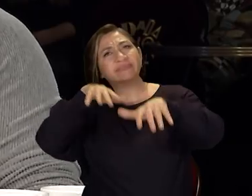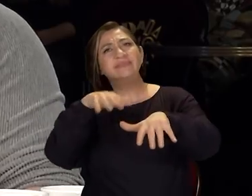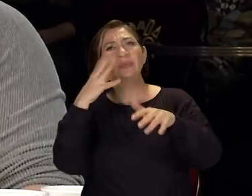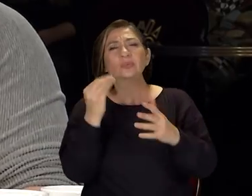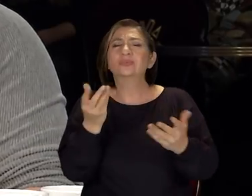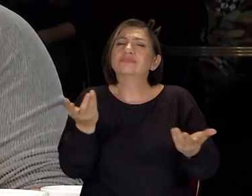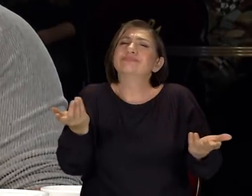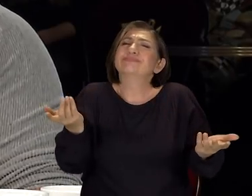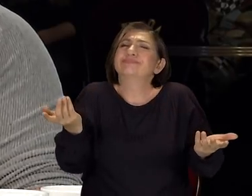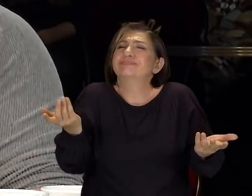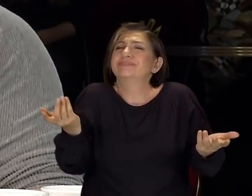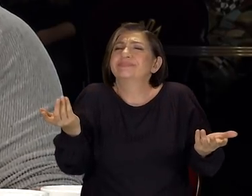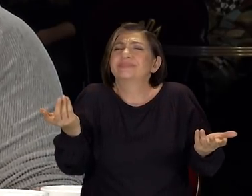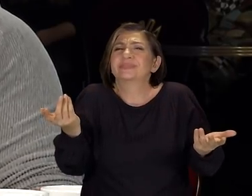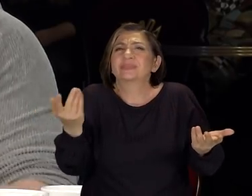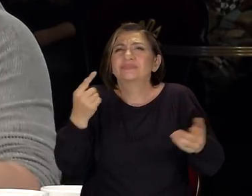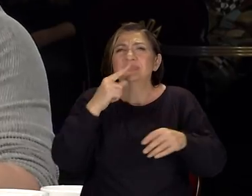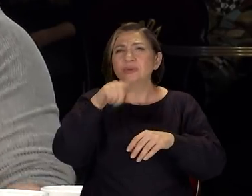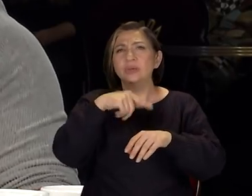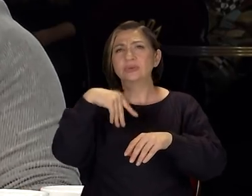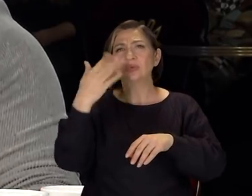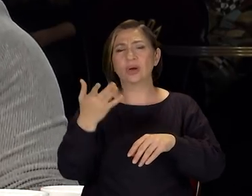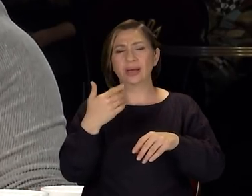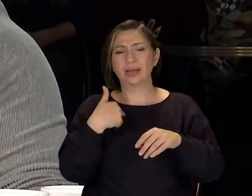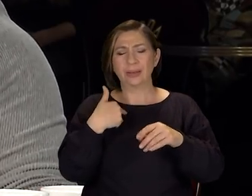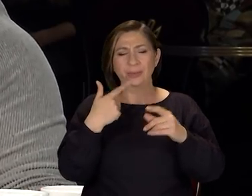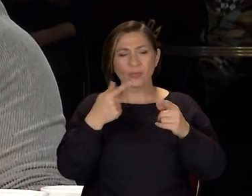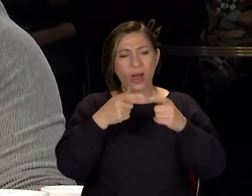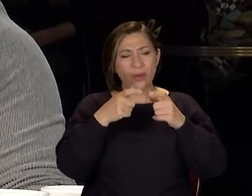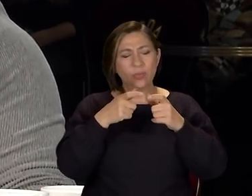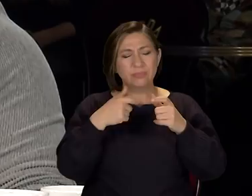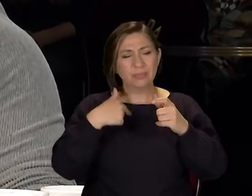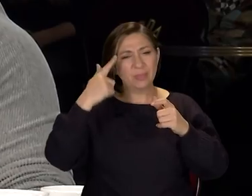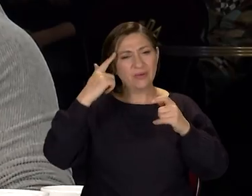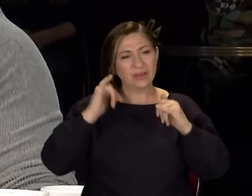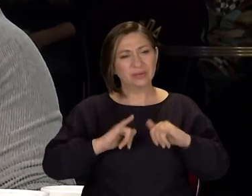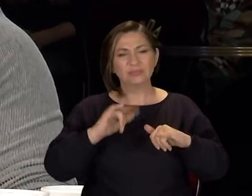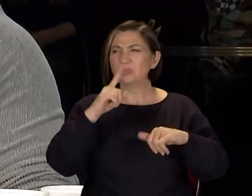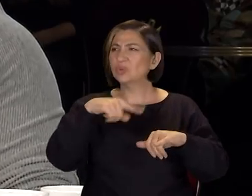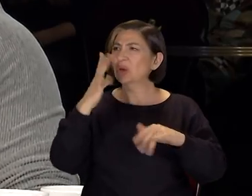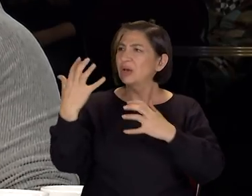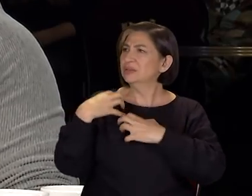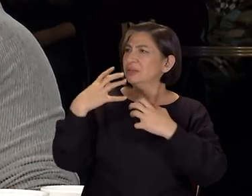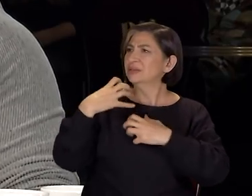hmm, filan. Bir süre sonra bu albüm de bana o yüzden nefes verdi. Hani bir süre sonra hmm, şeyi istemiyorsun çünkü.